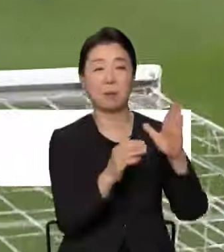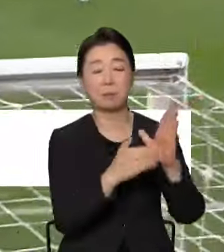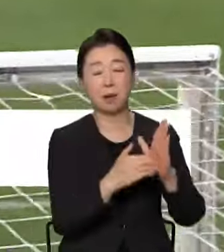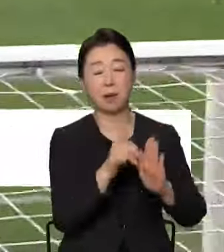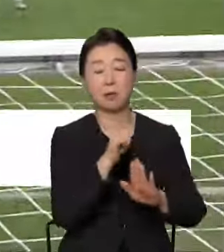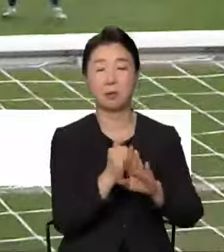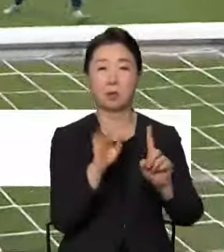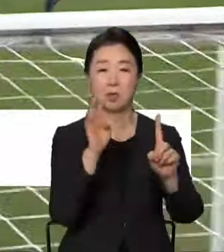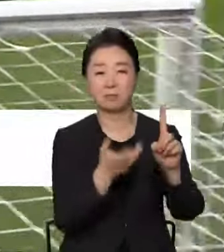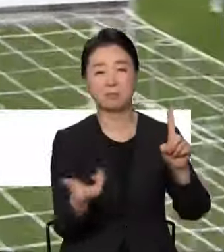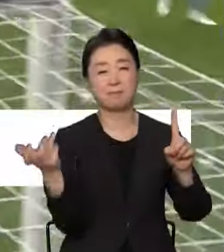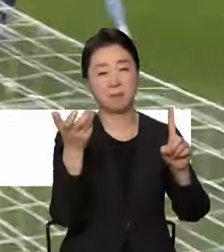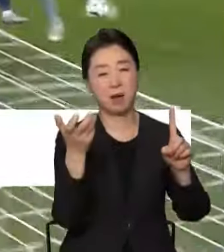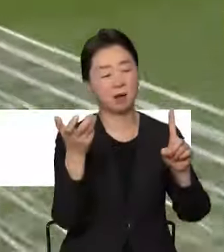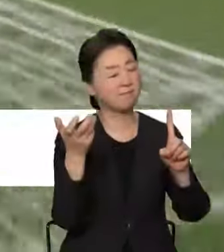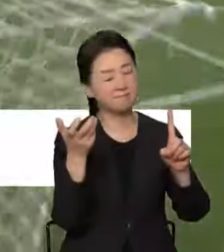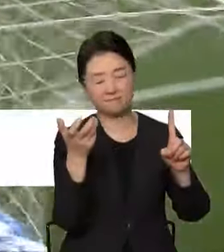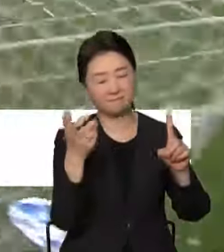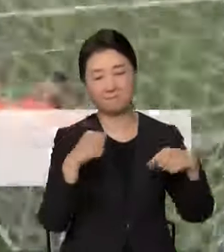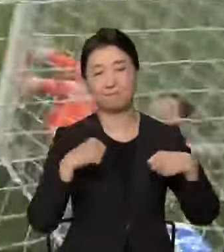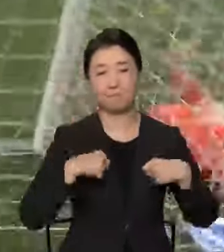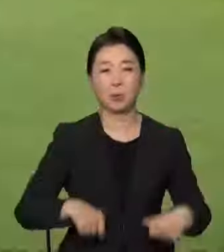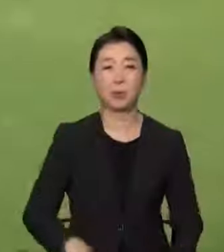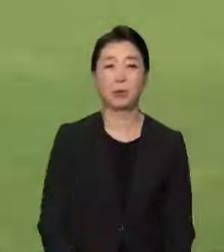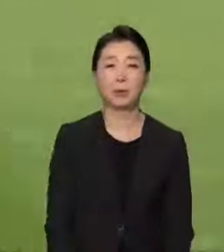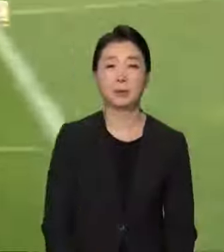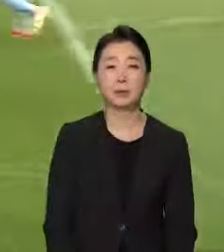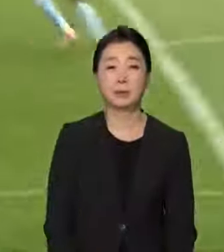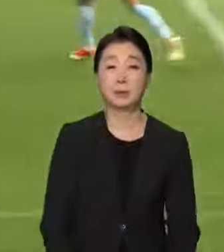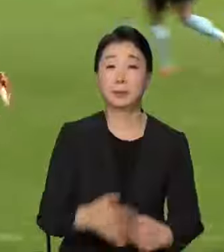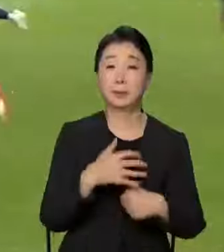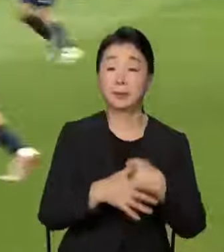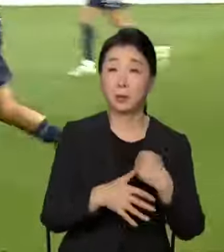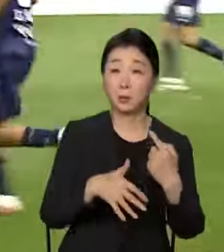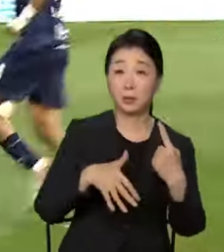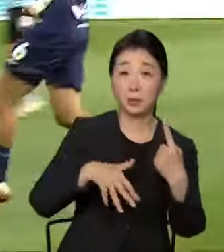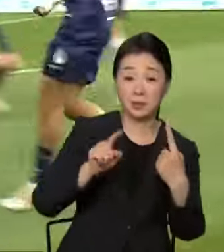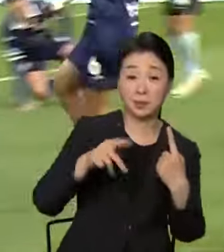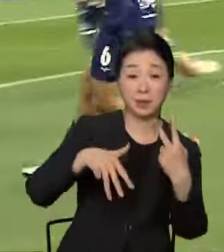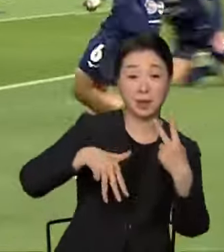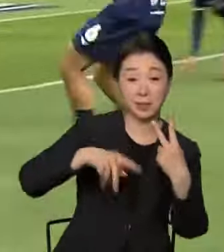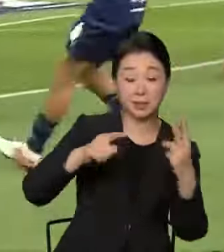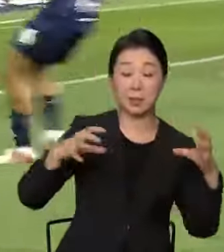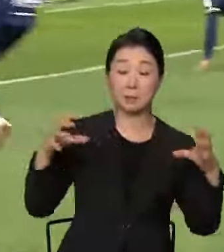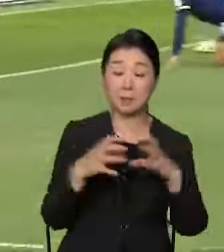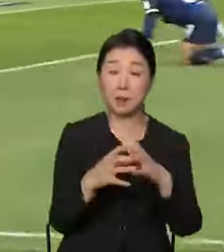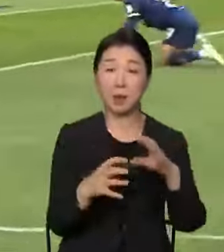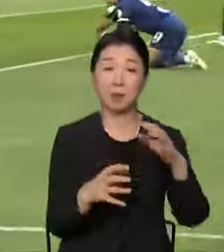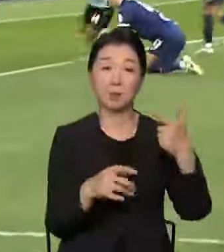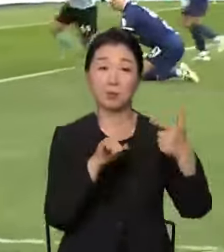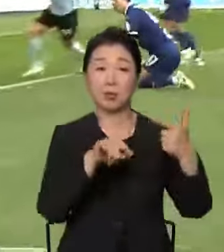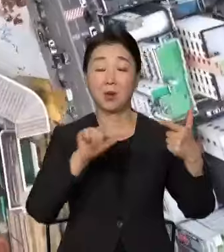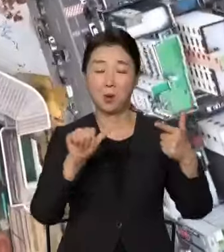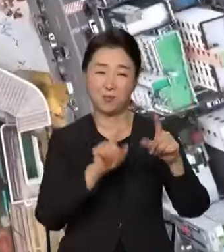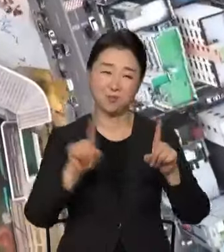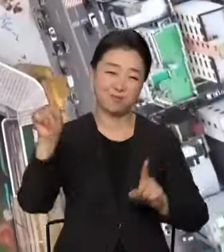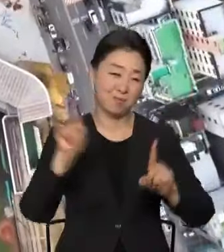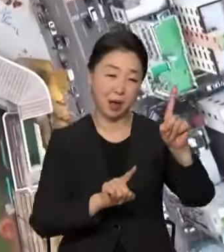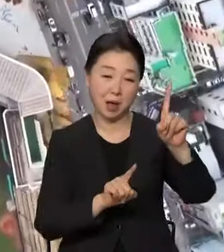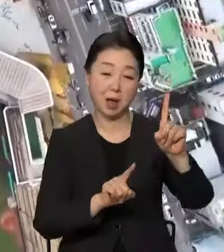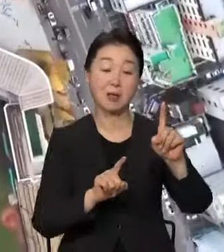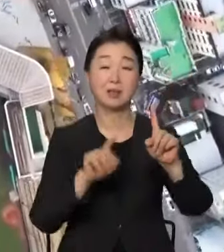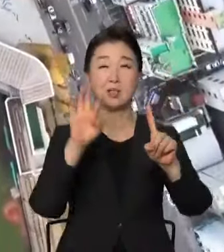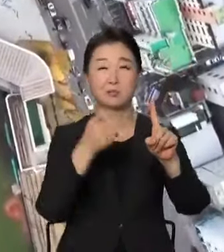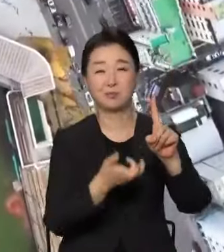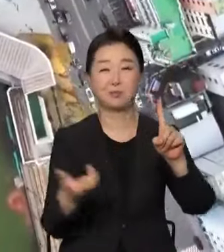리그 승격의 꿈은 다음으로 미뤄했습니다. 대구는 1, 2차전 합계 스코어 6대5로 역전에 성공하며 1부 리그